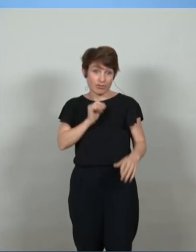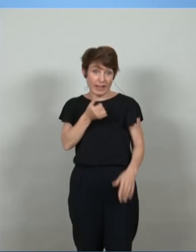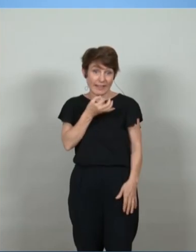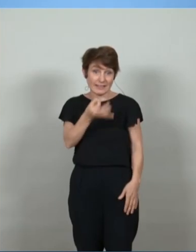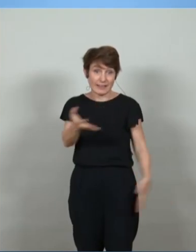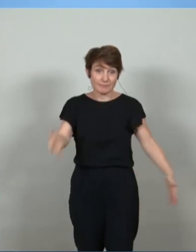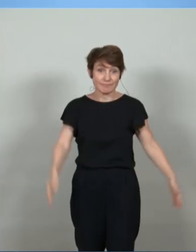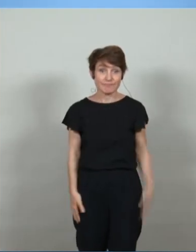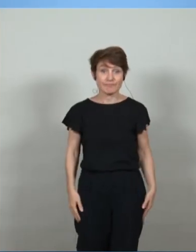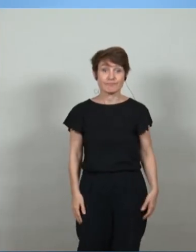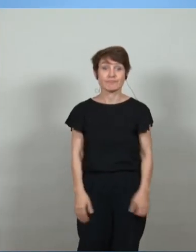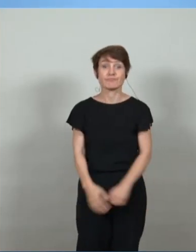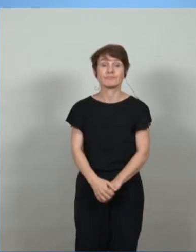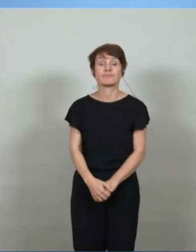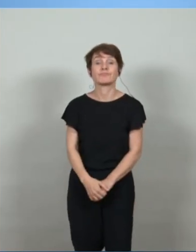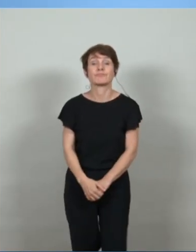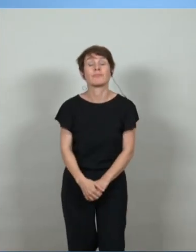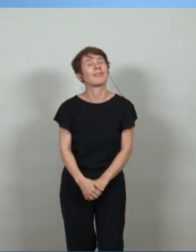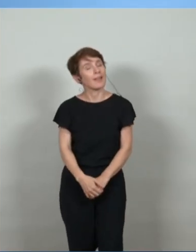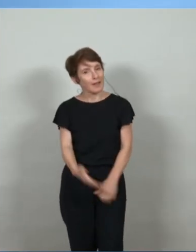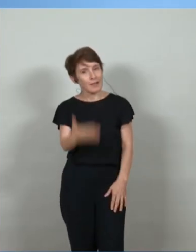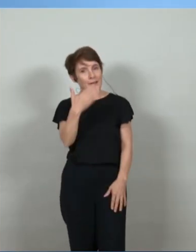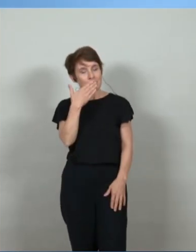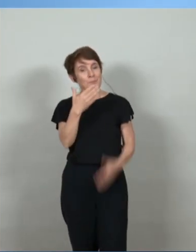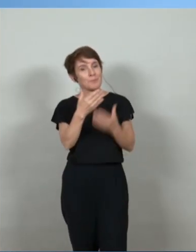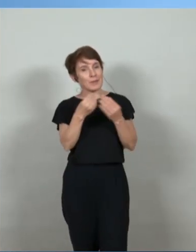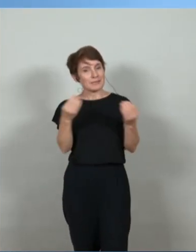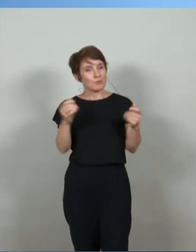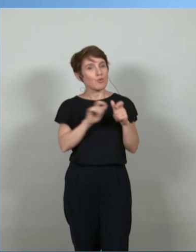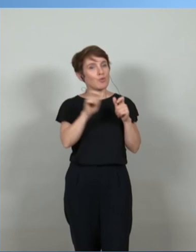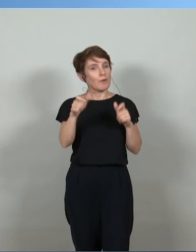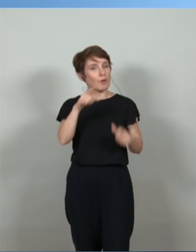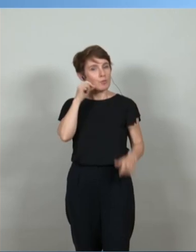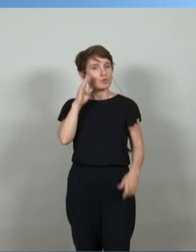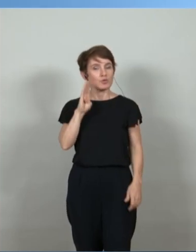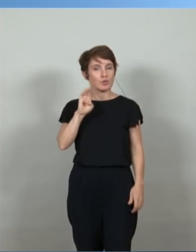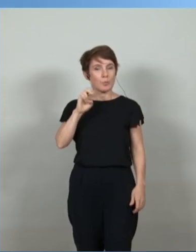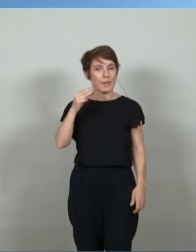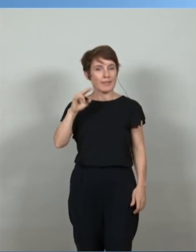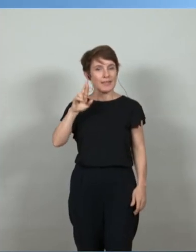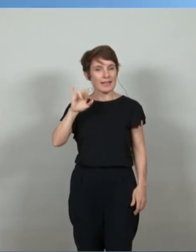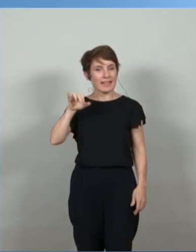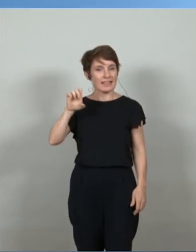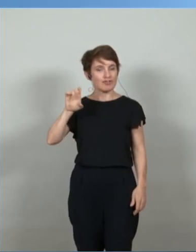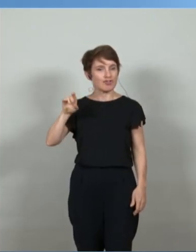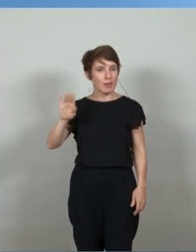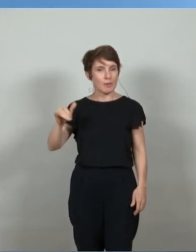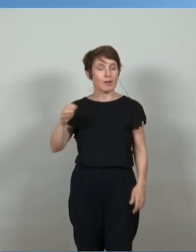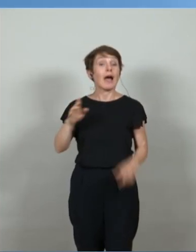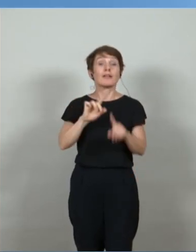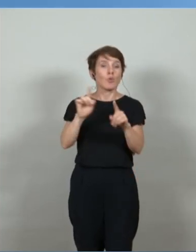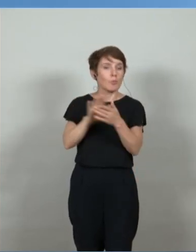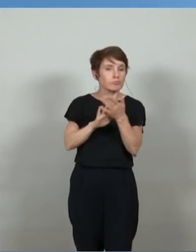merci beaucoup monsieur benner il a disparu non monsieur Bouzigues